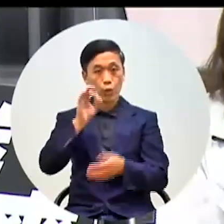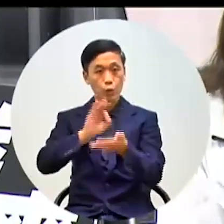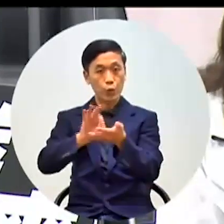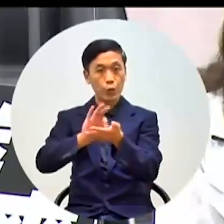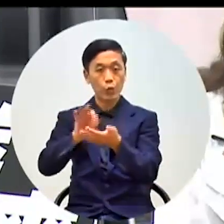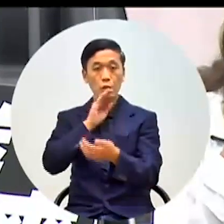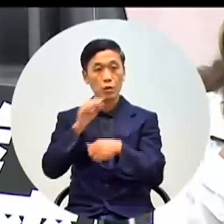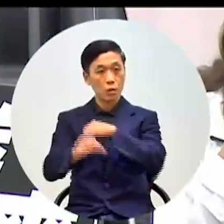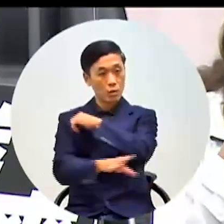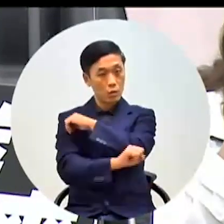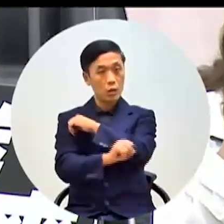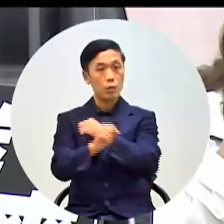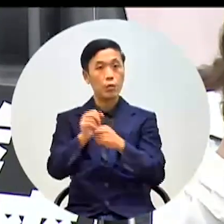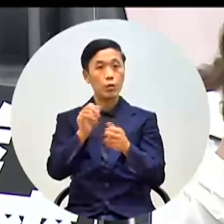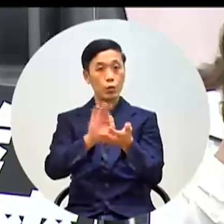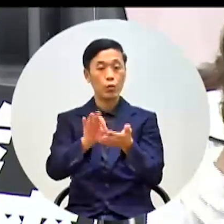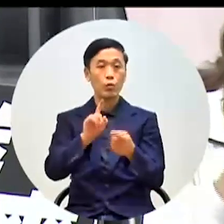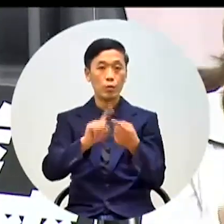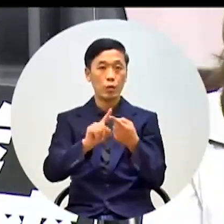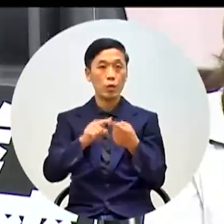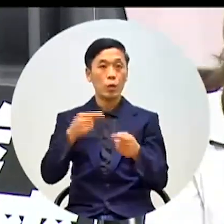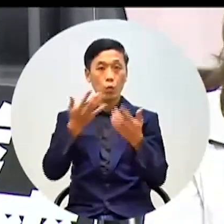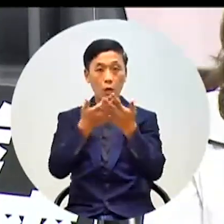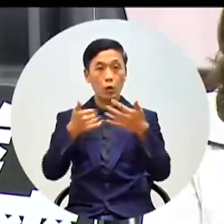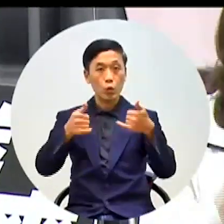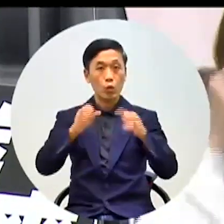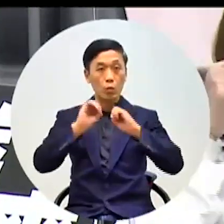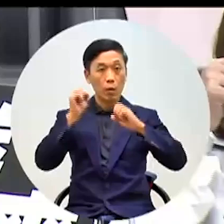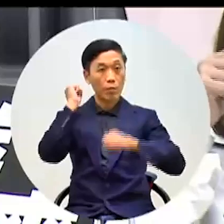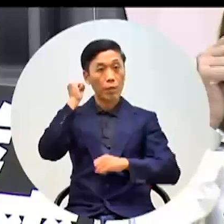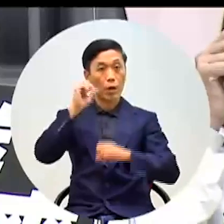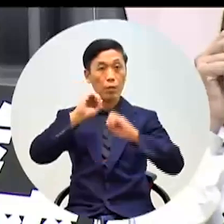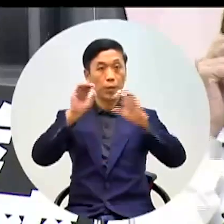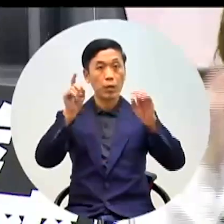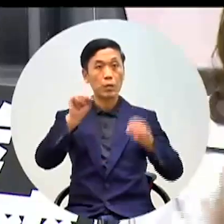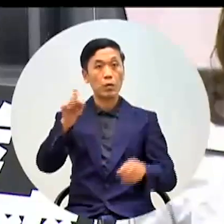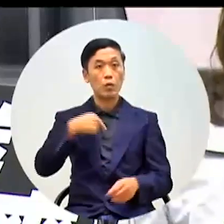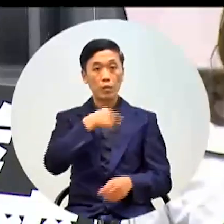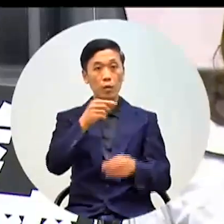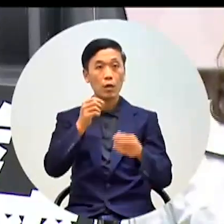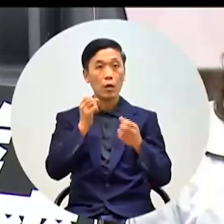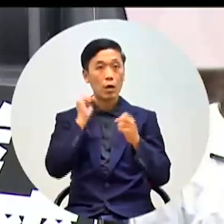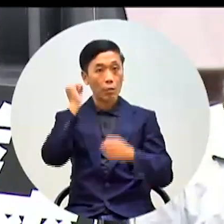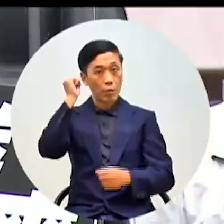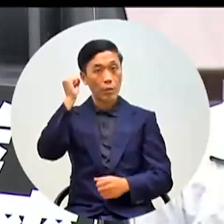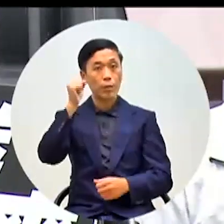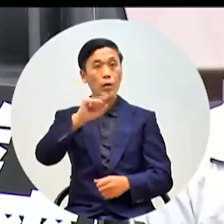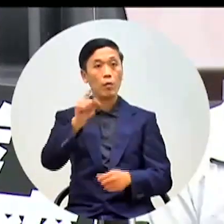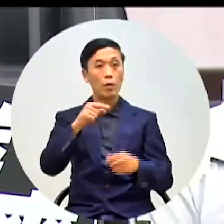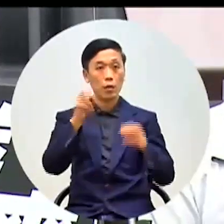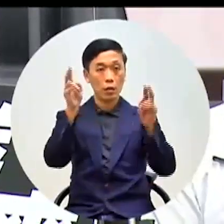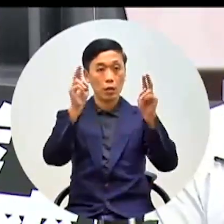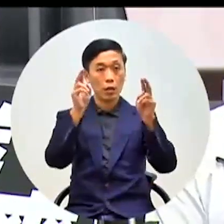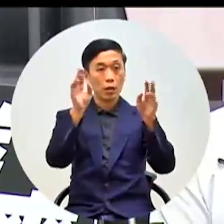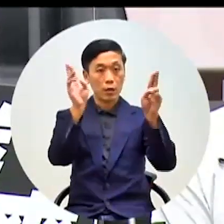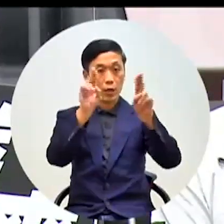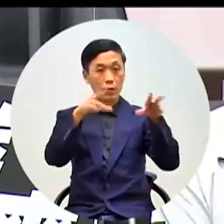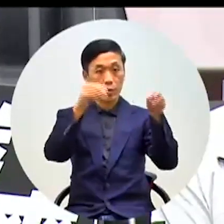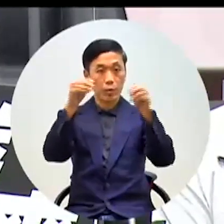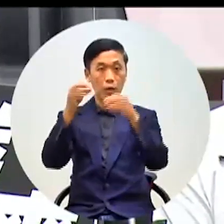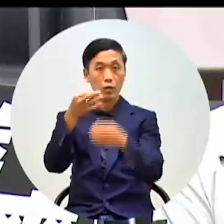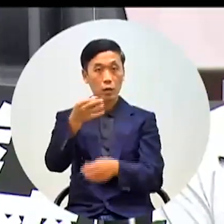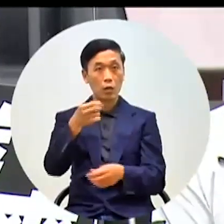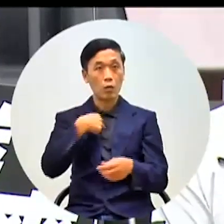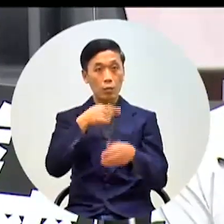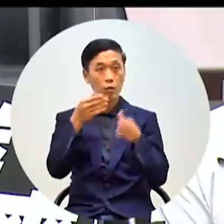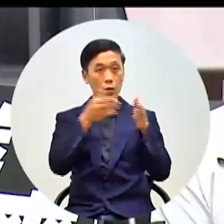民生用的，网络上有人发起什么，我们干脆来发起停电彩， 网友说呢，干脆建议我们的经济